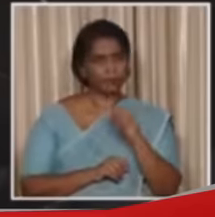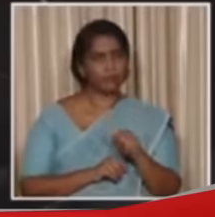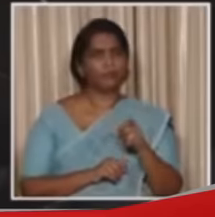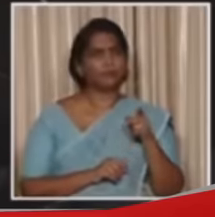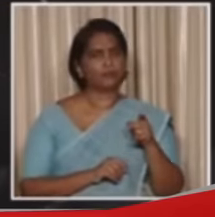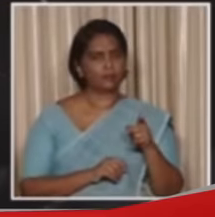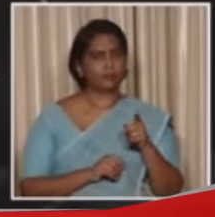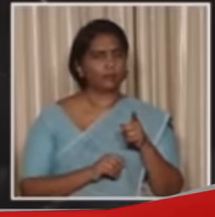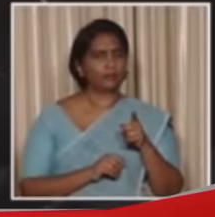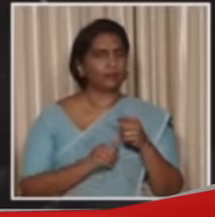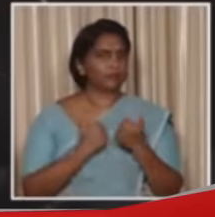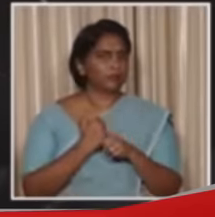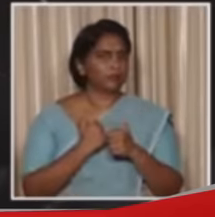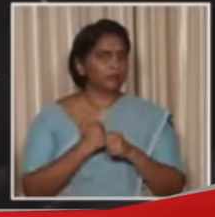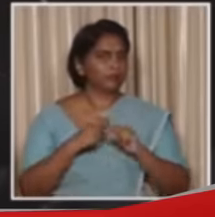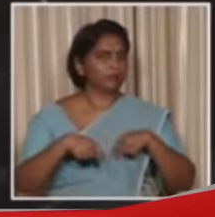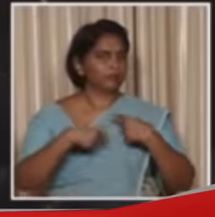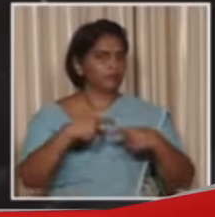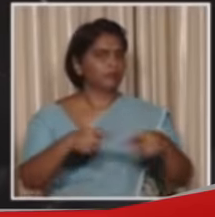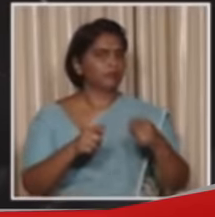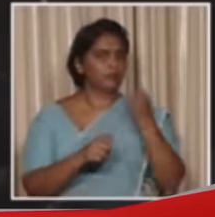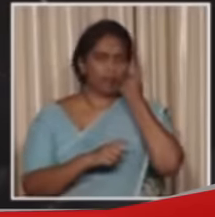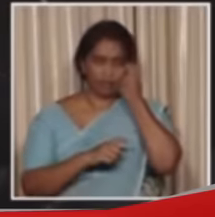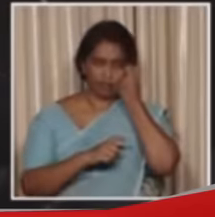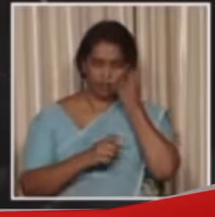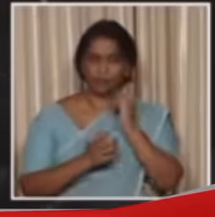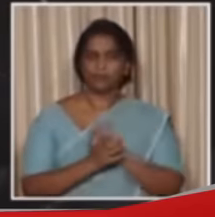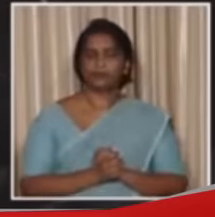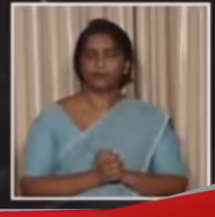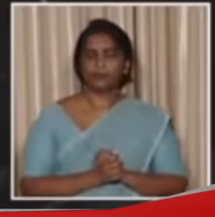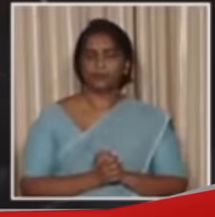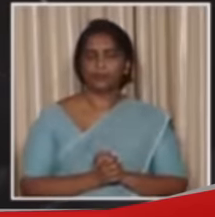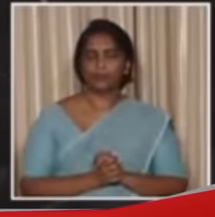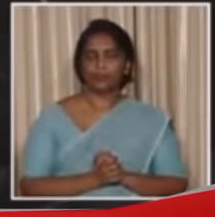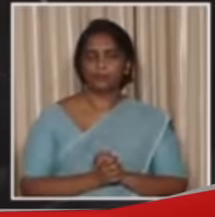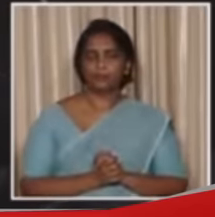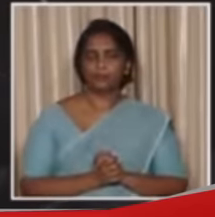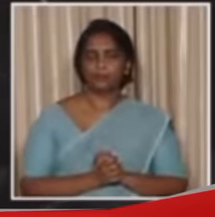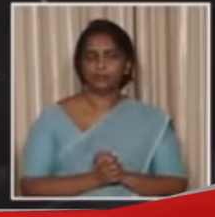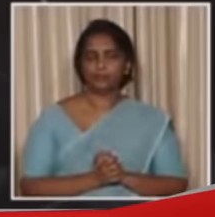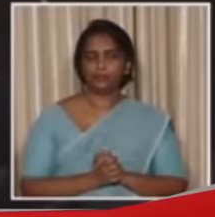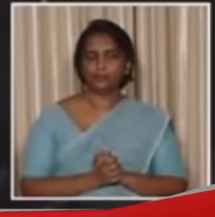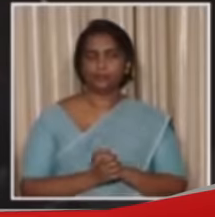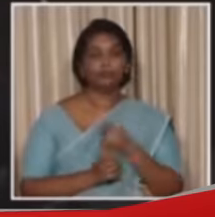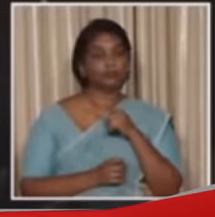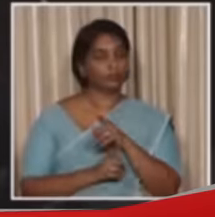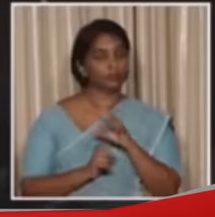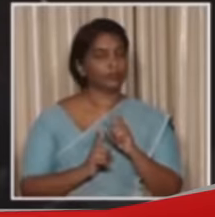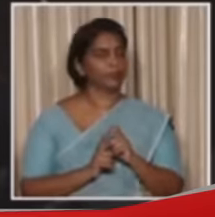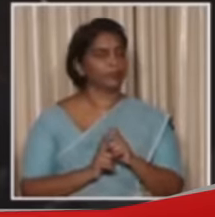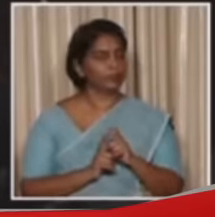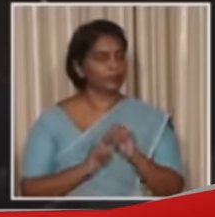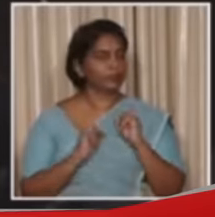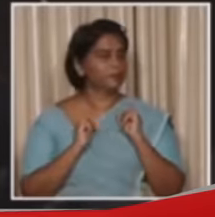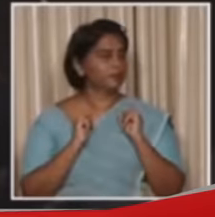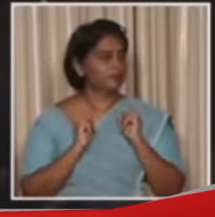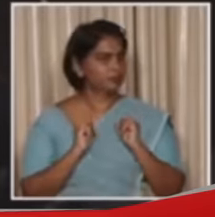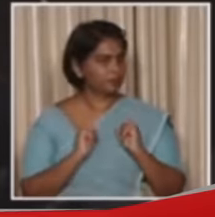ඒක හදමින් යන මතවාදයක්. It's a very dangerous narrative,